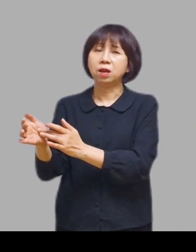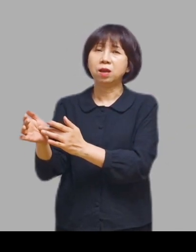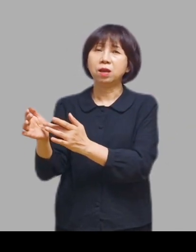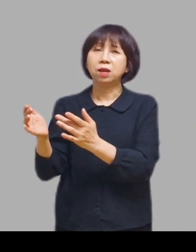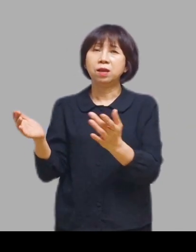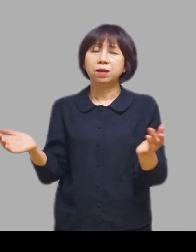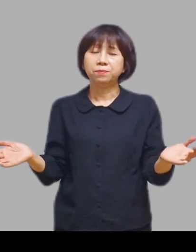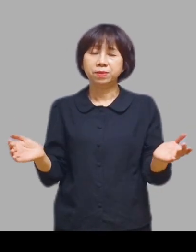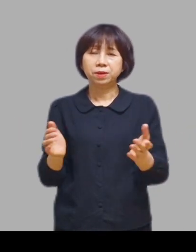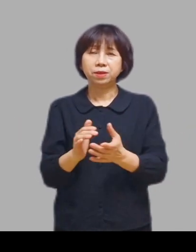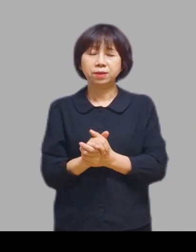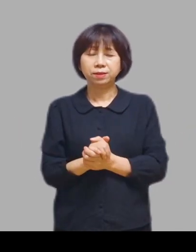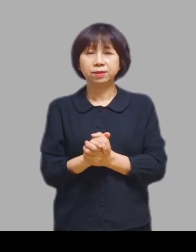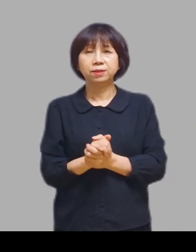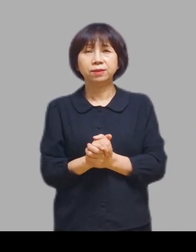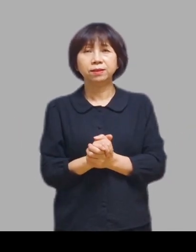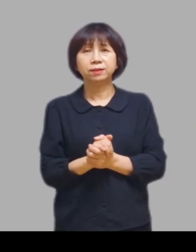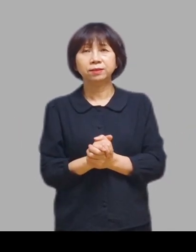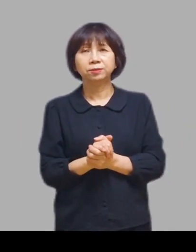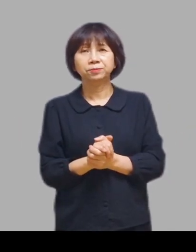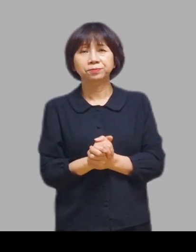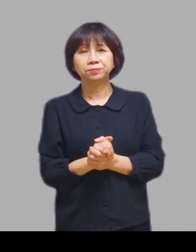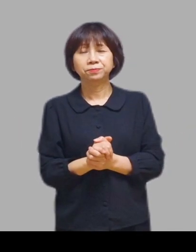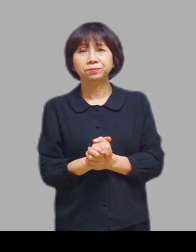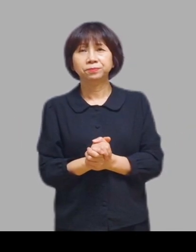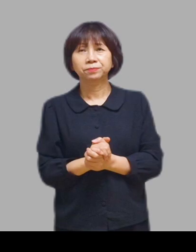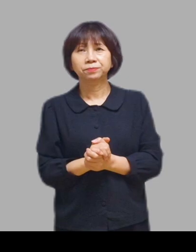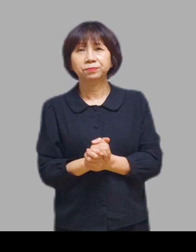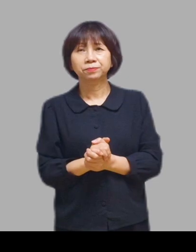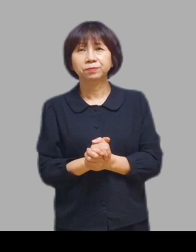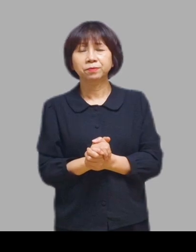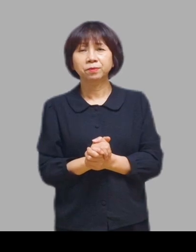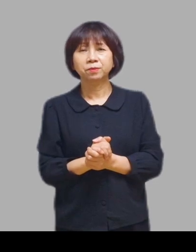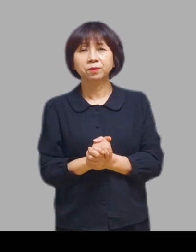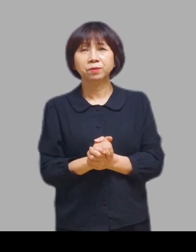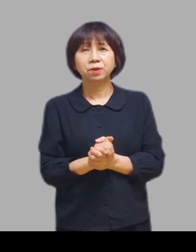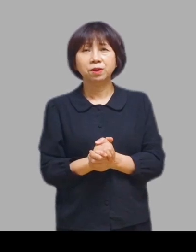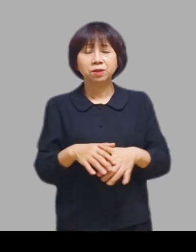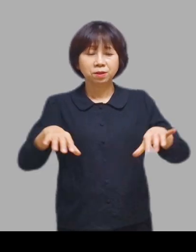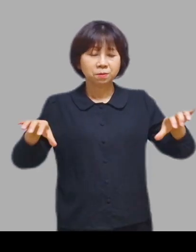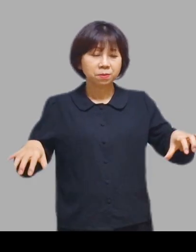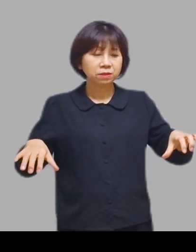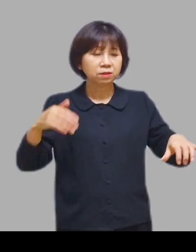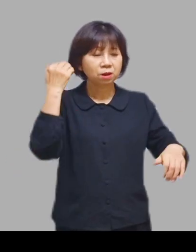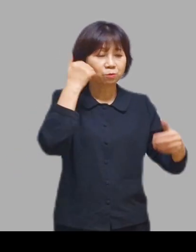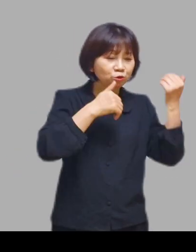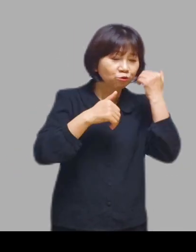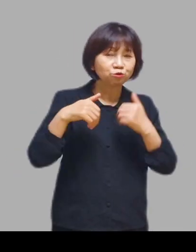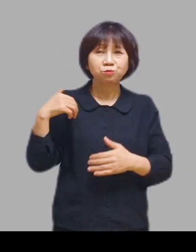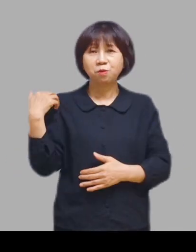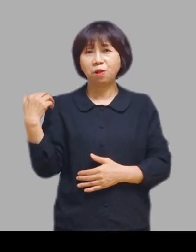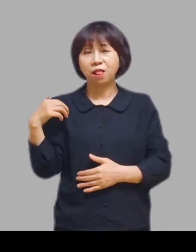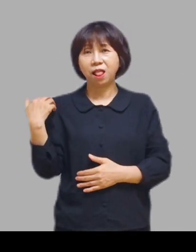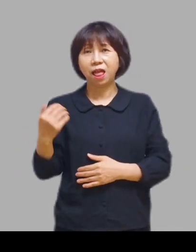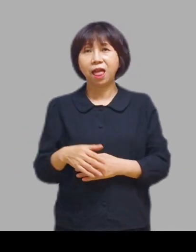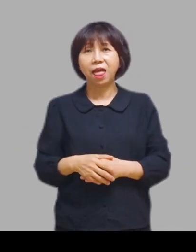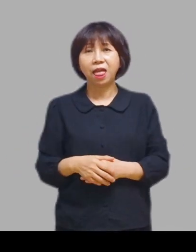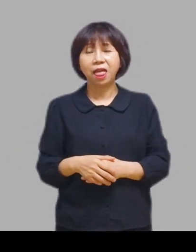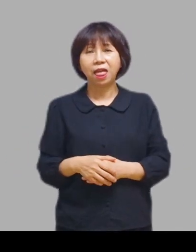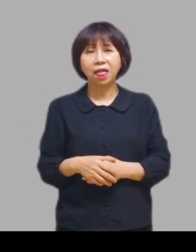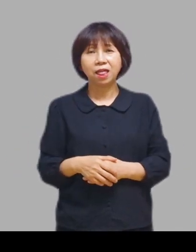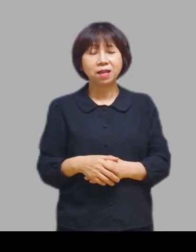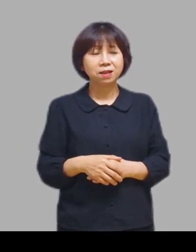예수라. 아멘. 우리 옆에 분이 누구신지 모르실 수도 있는데, 그래도 옆에 분을